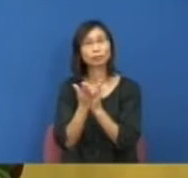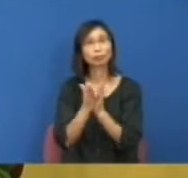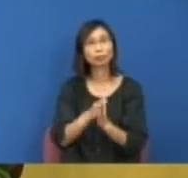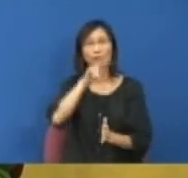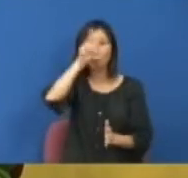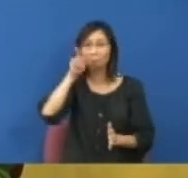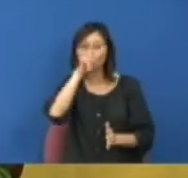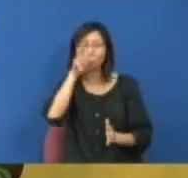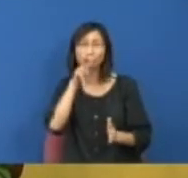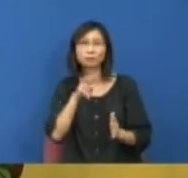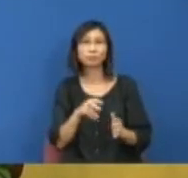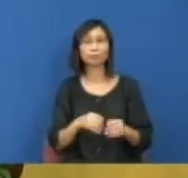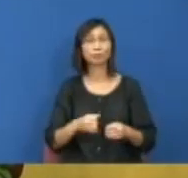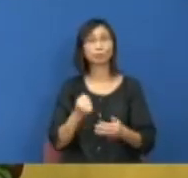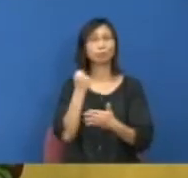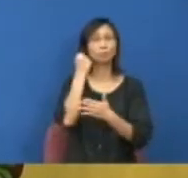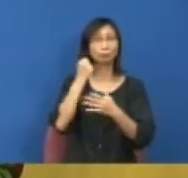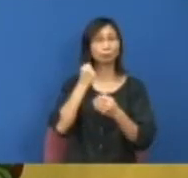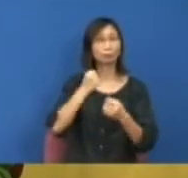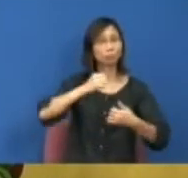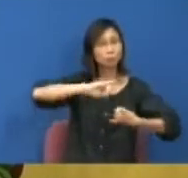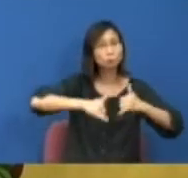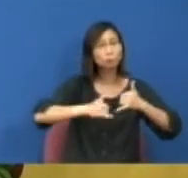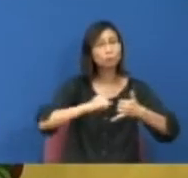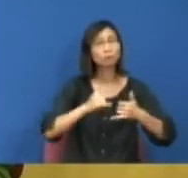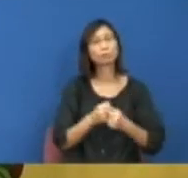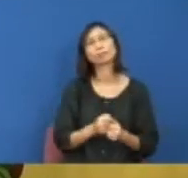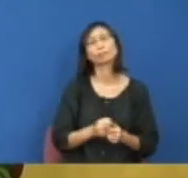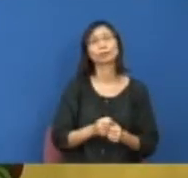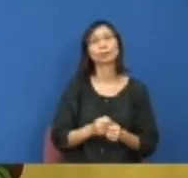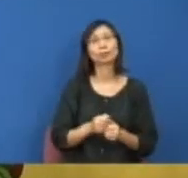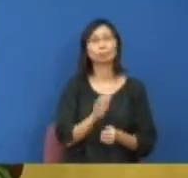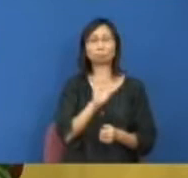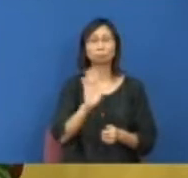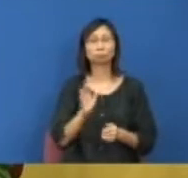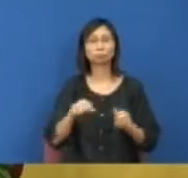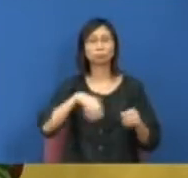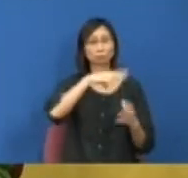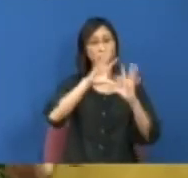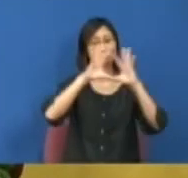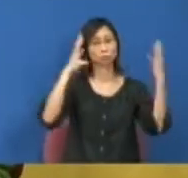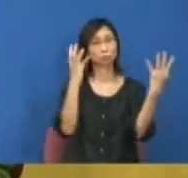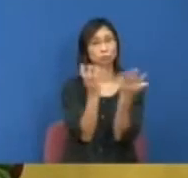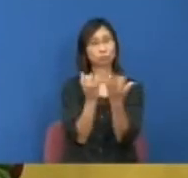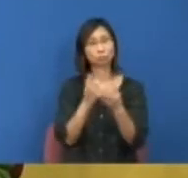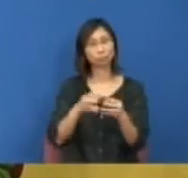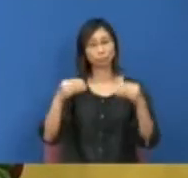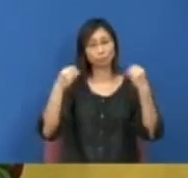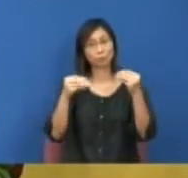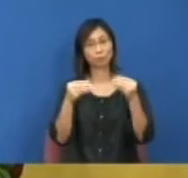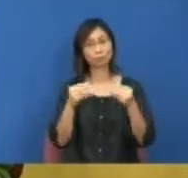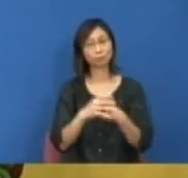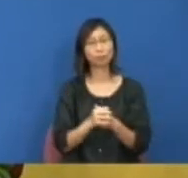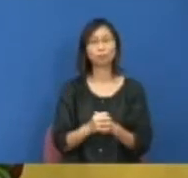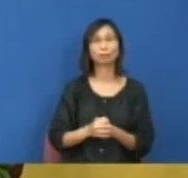唔需要話我收一個班，然之後教我哋點整武器。即係甚至好簡單就係、是，你屋企係接盾，講笑咁